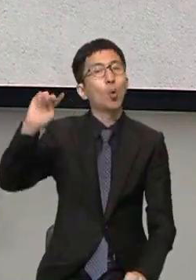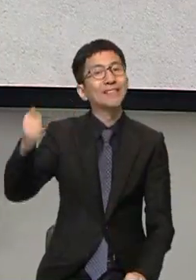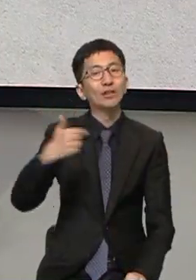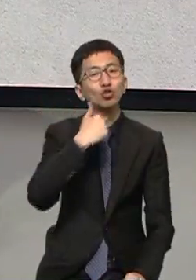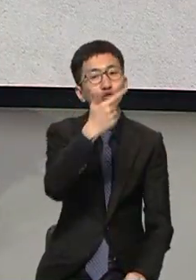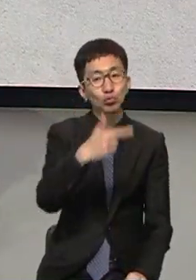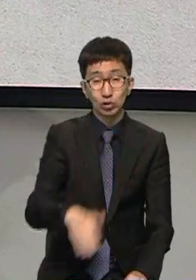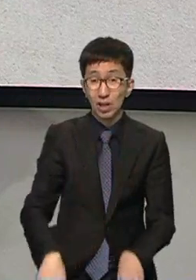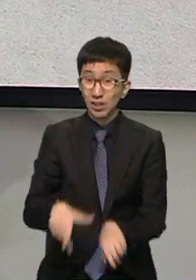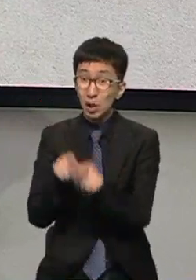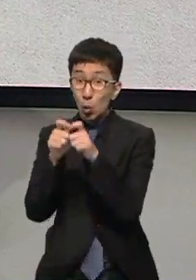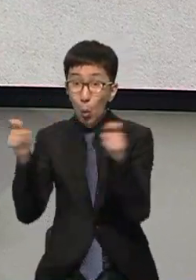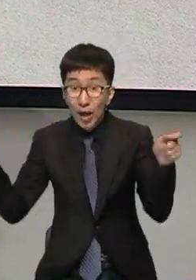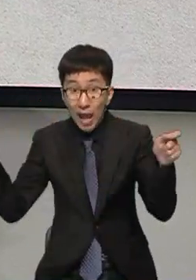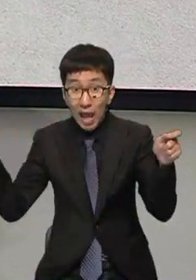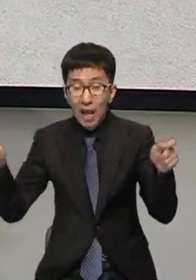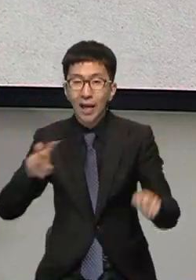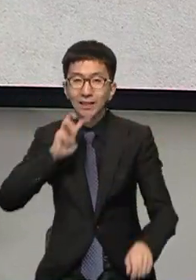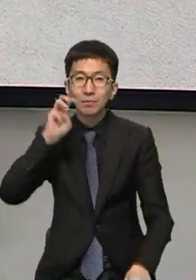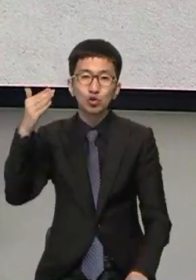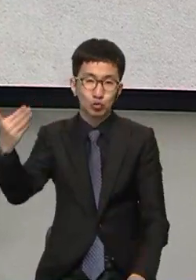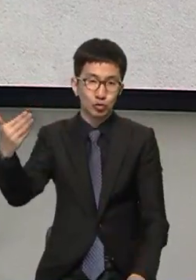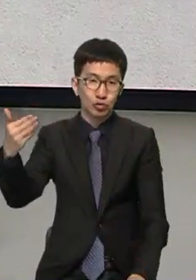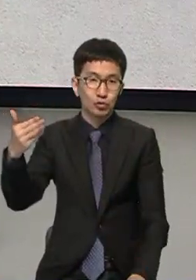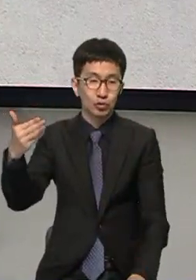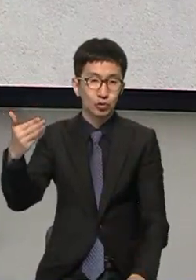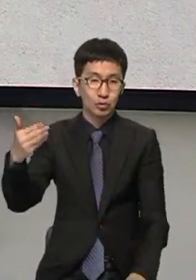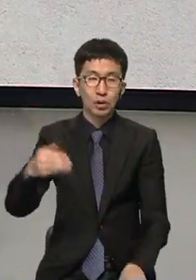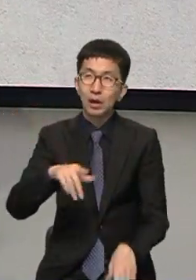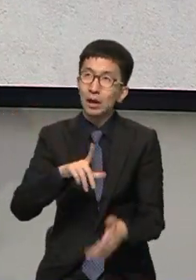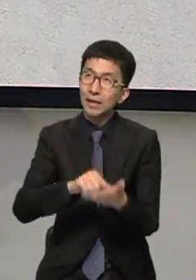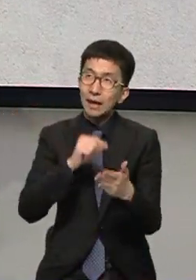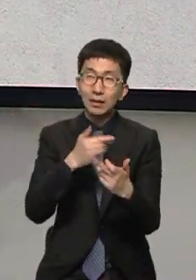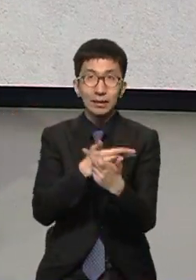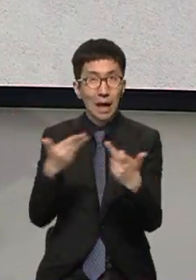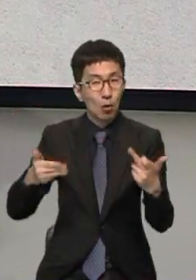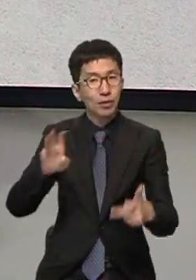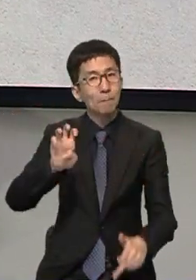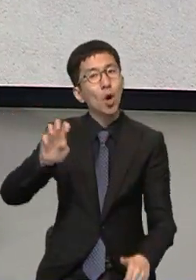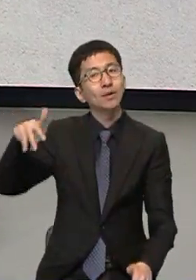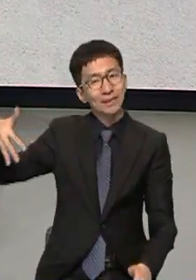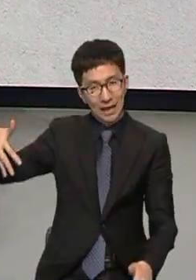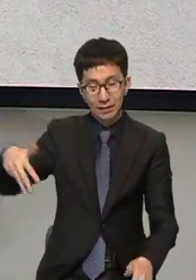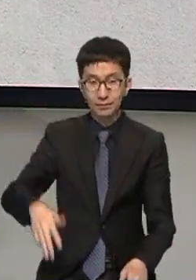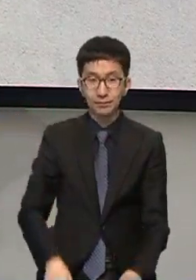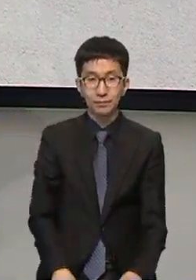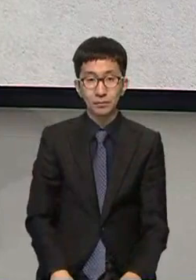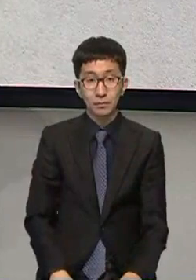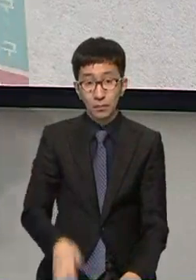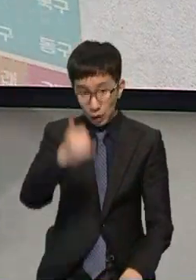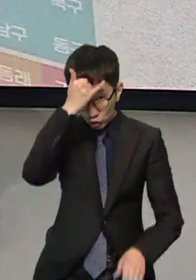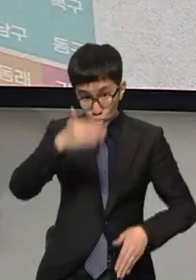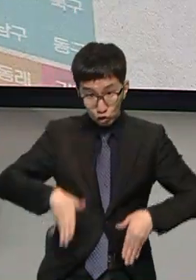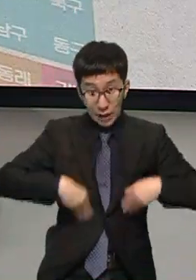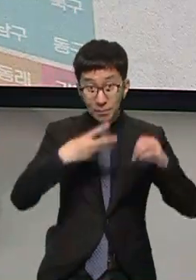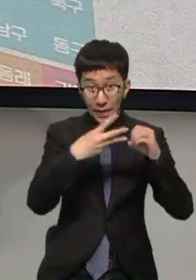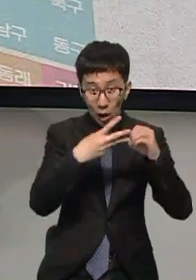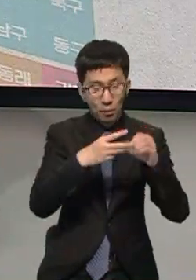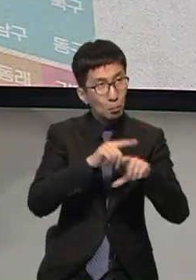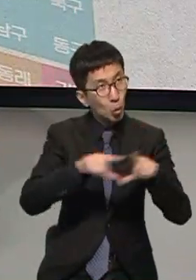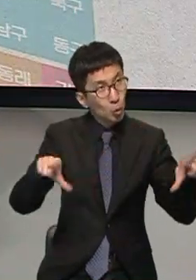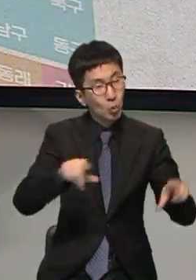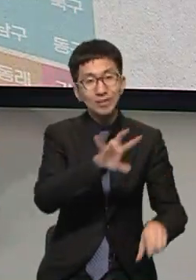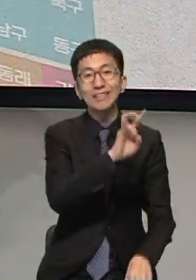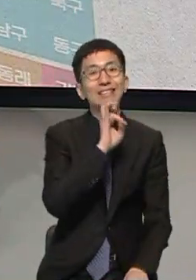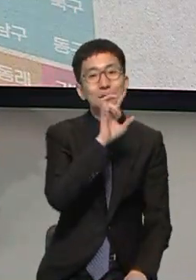가장 오래 걸리는 곳은 39분 조금 넘는 강원 평창군입니다. 충남 태안군은 평균 24분